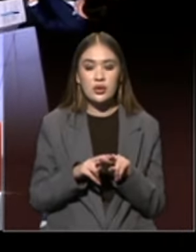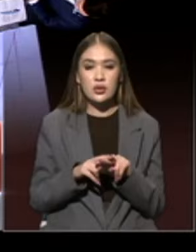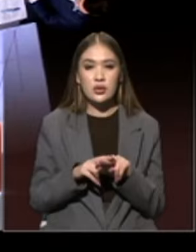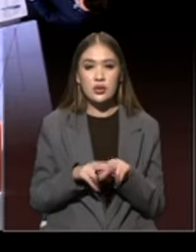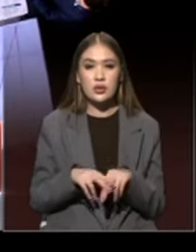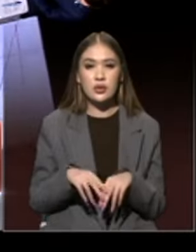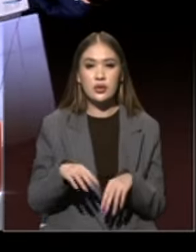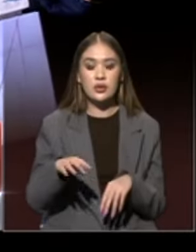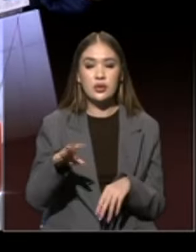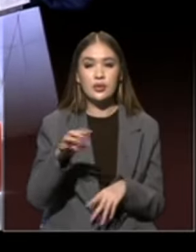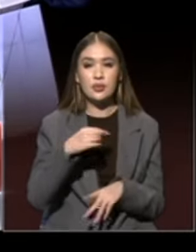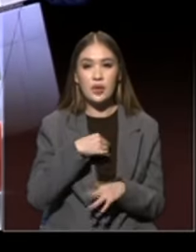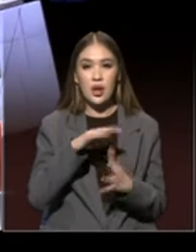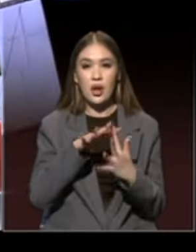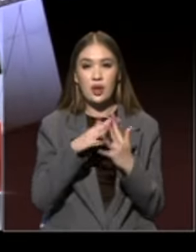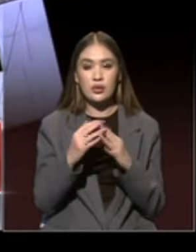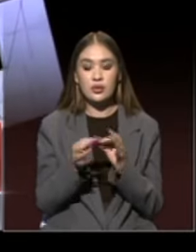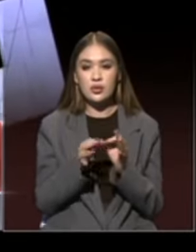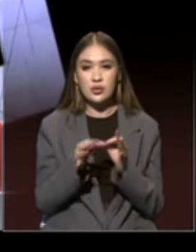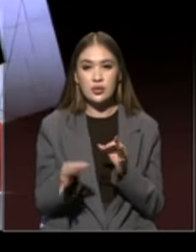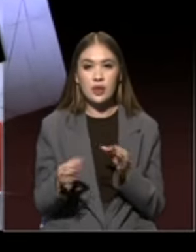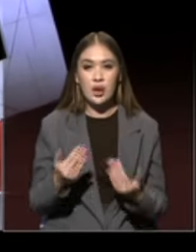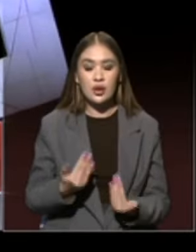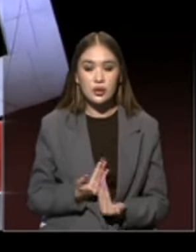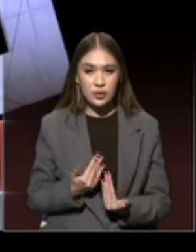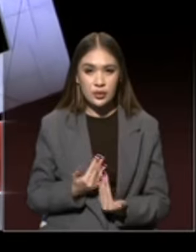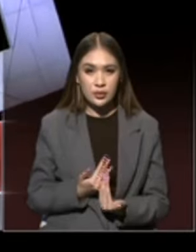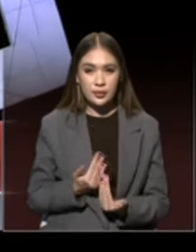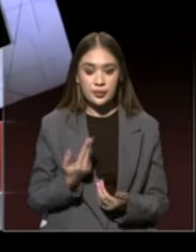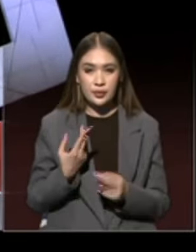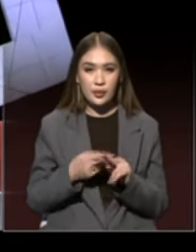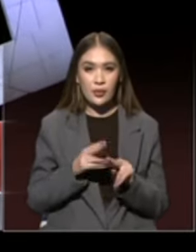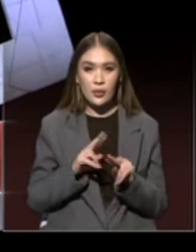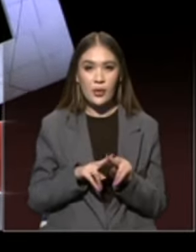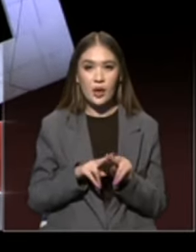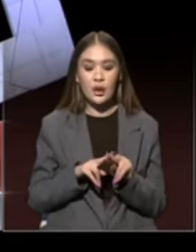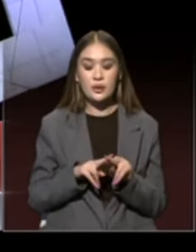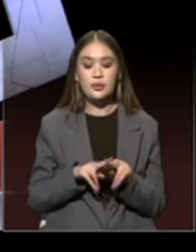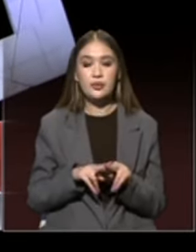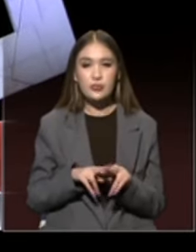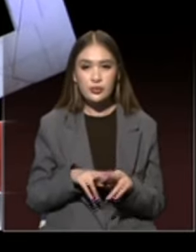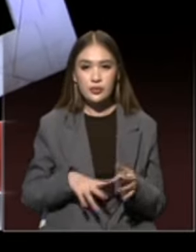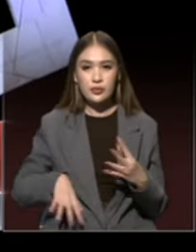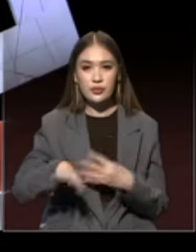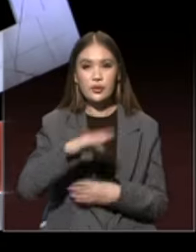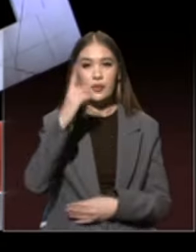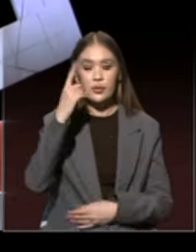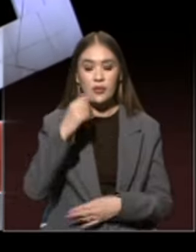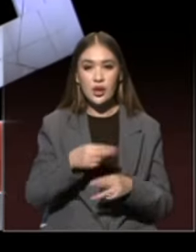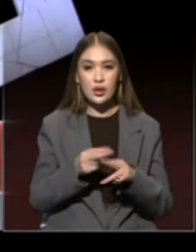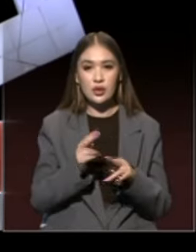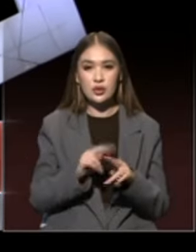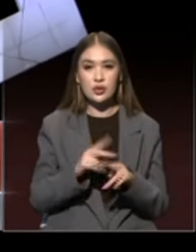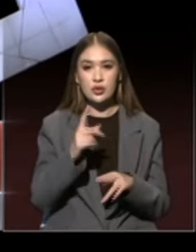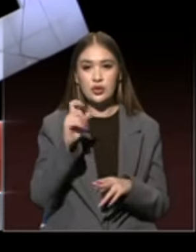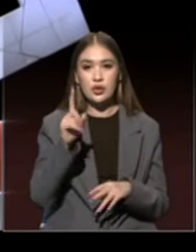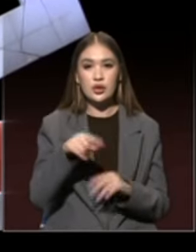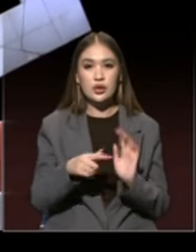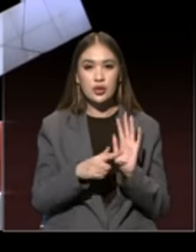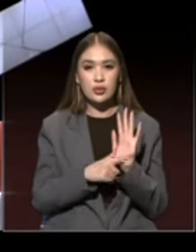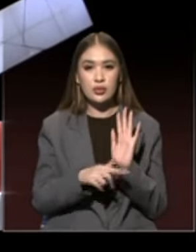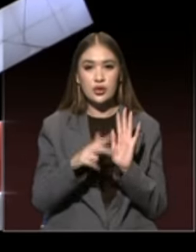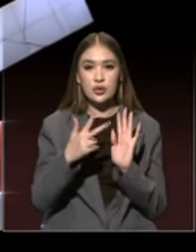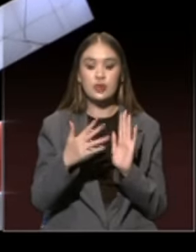Ойыл ауданы Берке совхозы, яғни Қартал селосы суға кеткенін білесіздер. Иә, білеміз. 173 үй